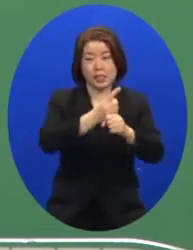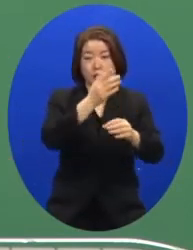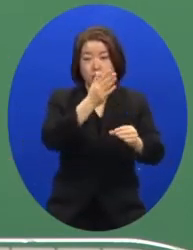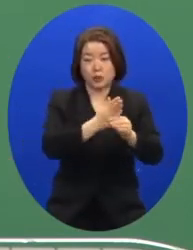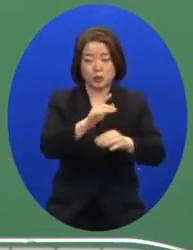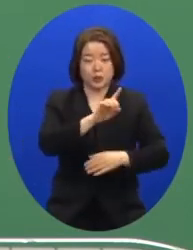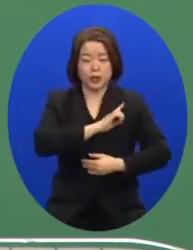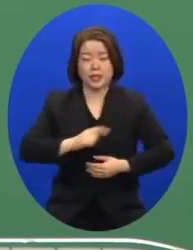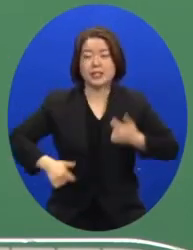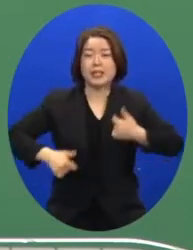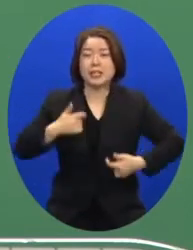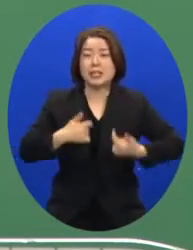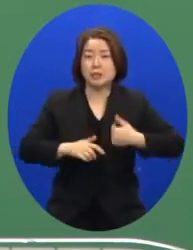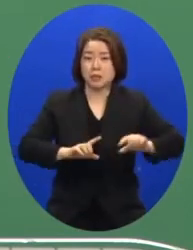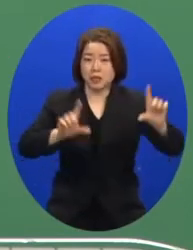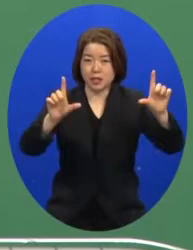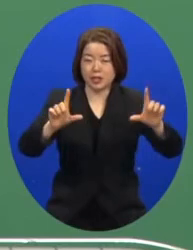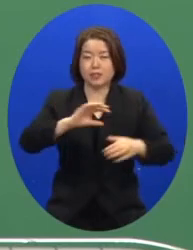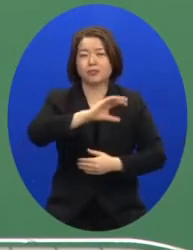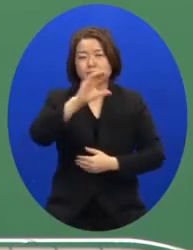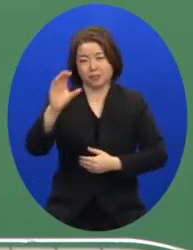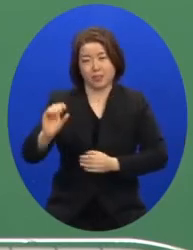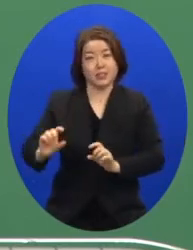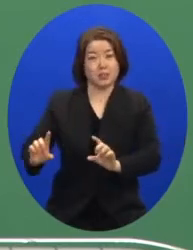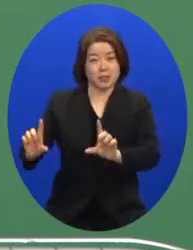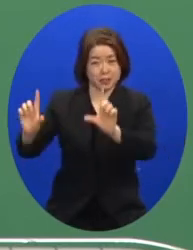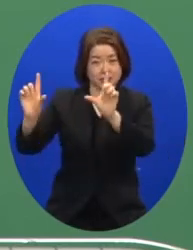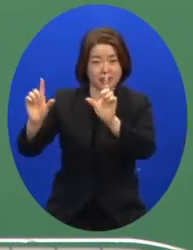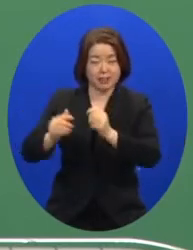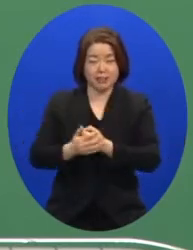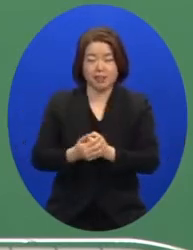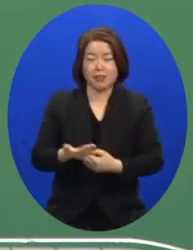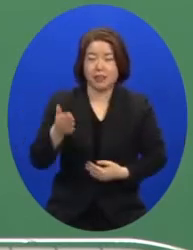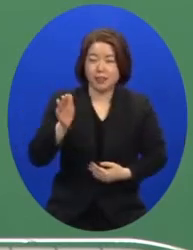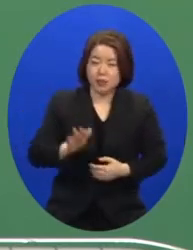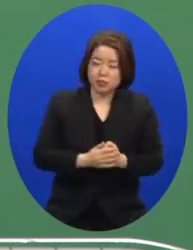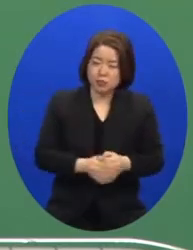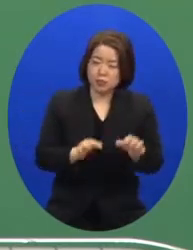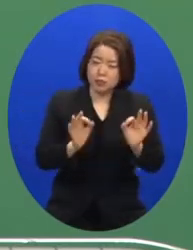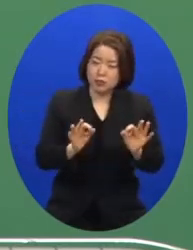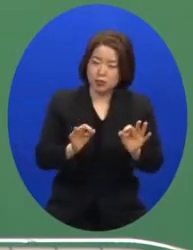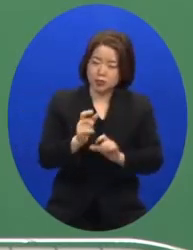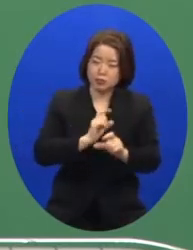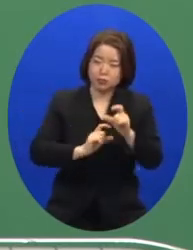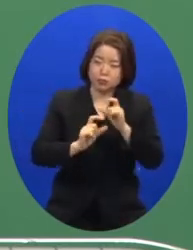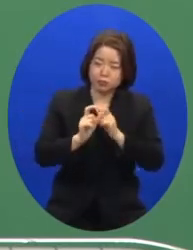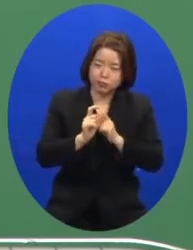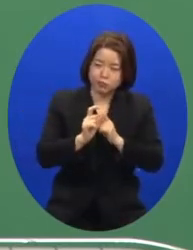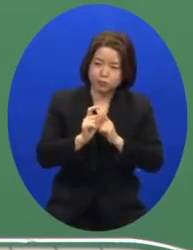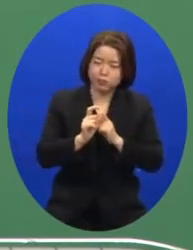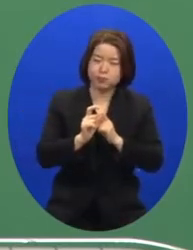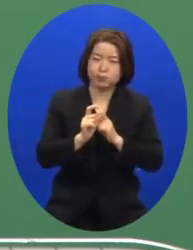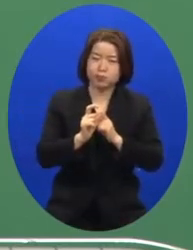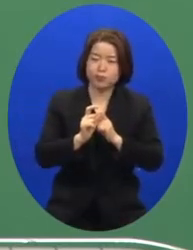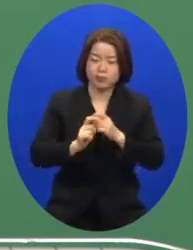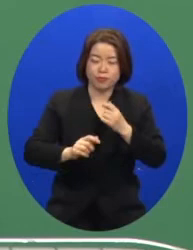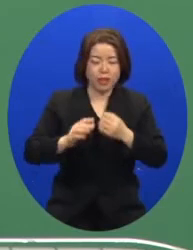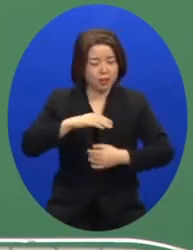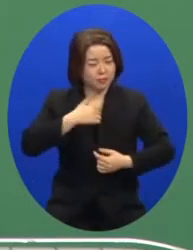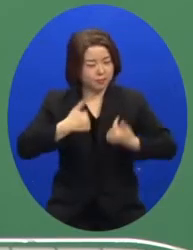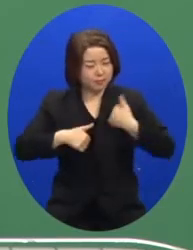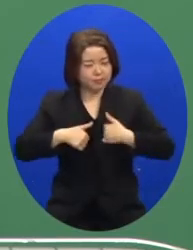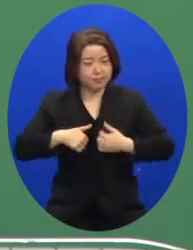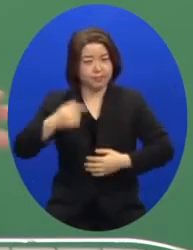성탄절 지기도 했었습니다 그런데 이제는 점점점 성탄절에 기쁨을 느끼지 못하는